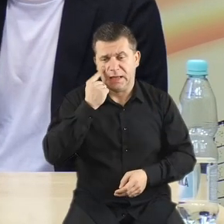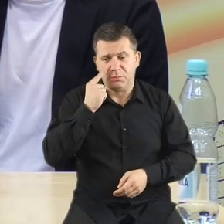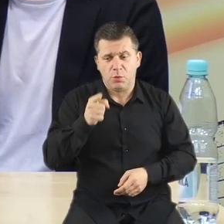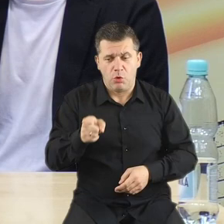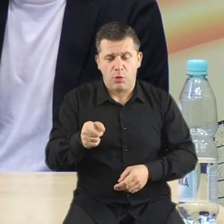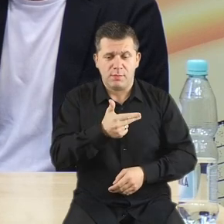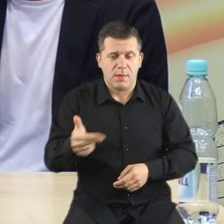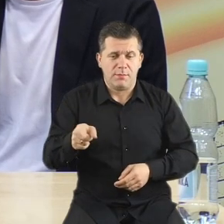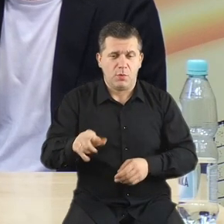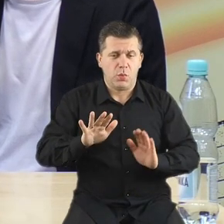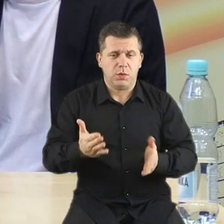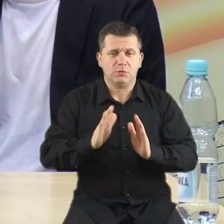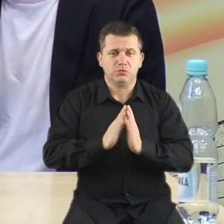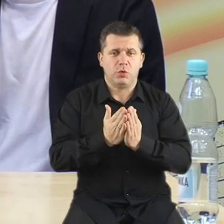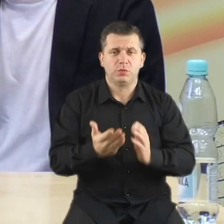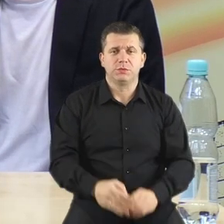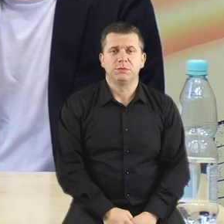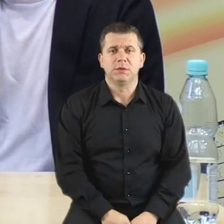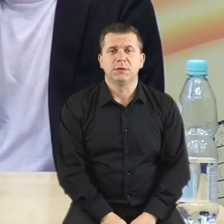właśnie ta książka,